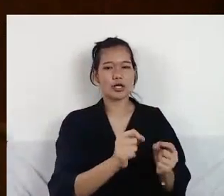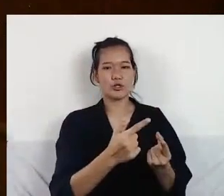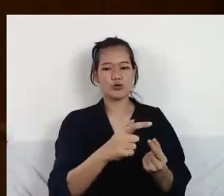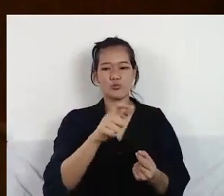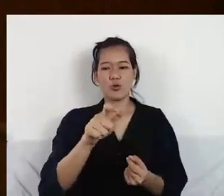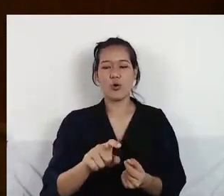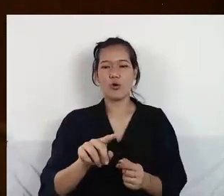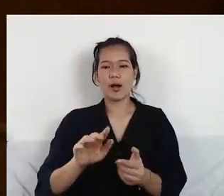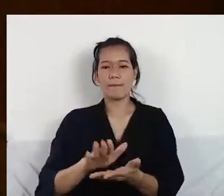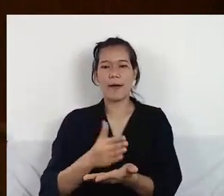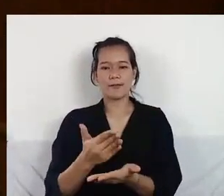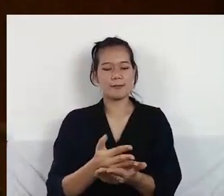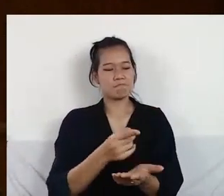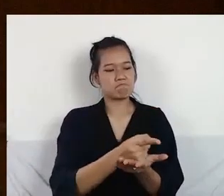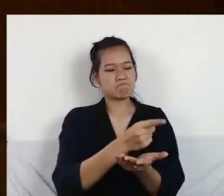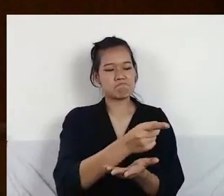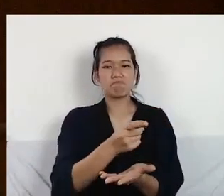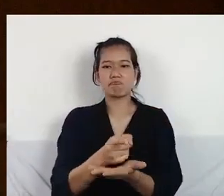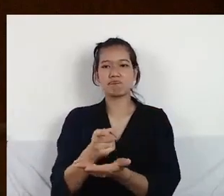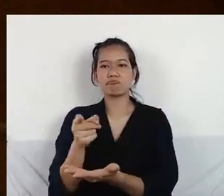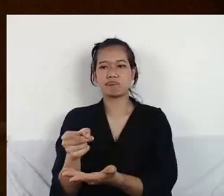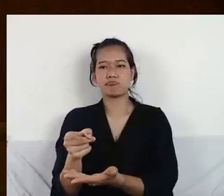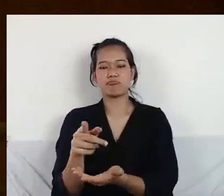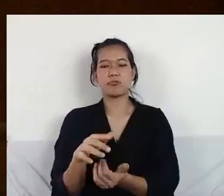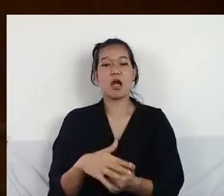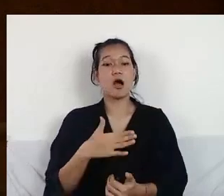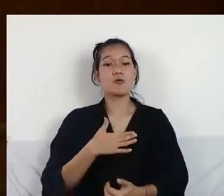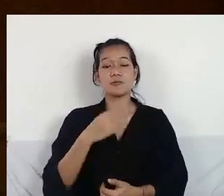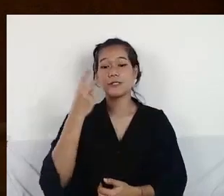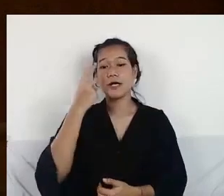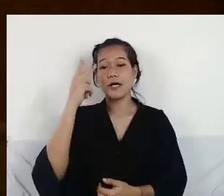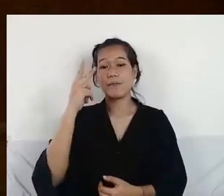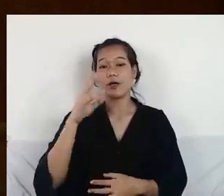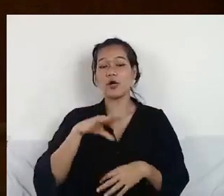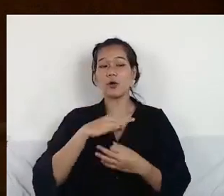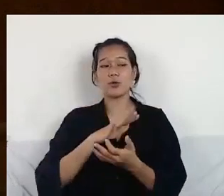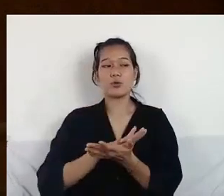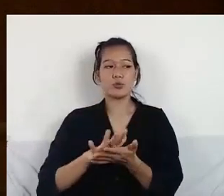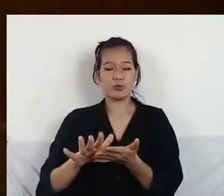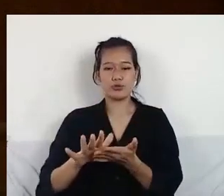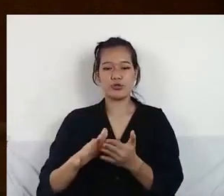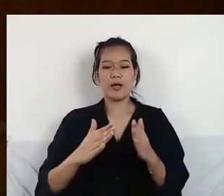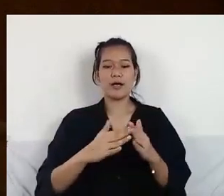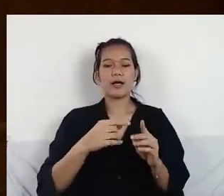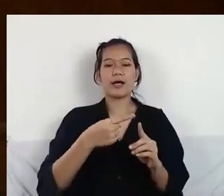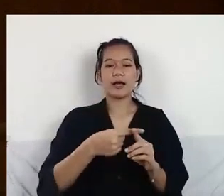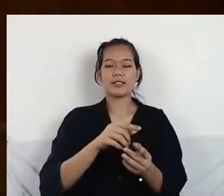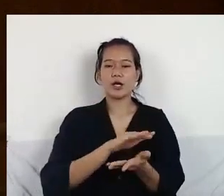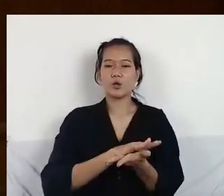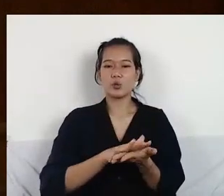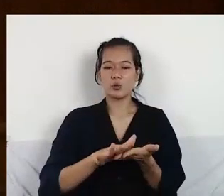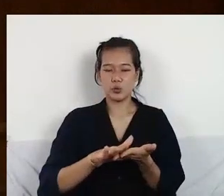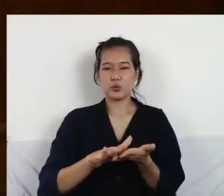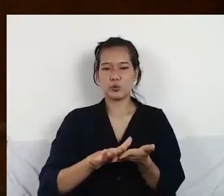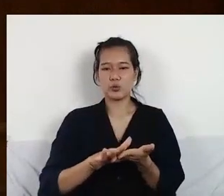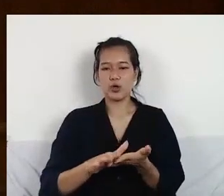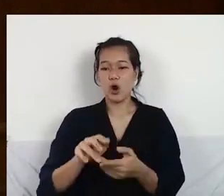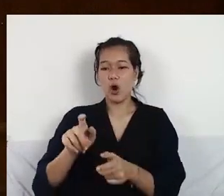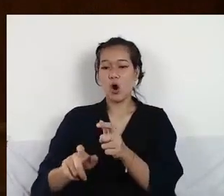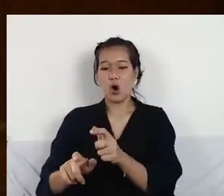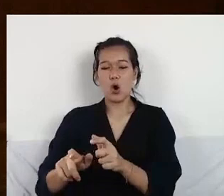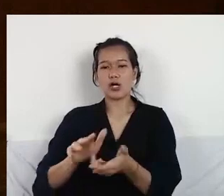untuk menghakimi orang yang hidup dan yang mati. Aku percaya kepada Roh Kudus, gereja yang kudus dan